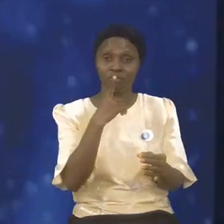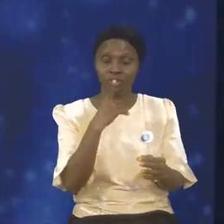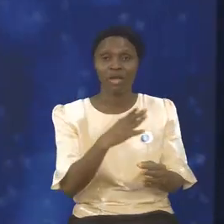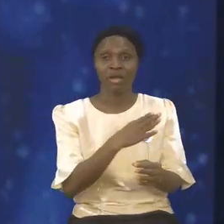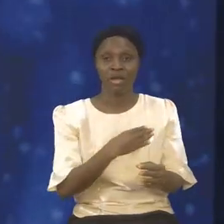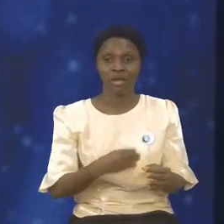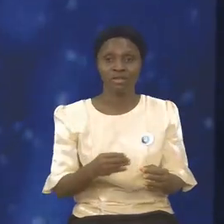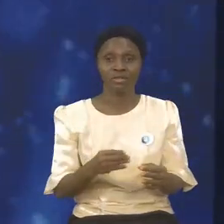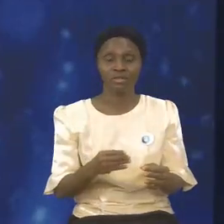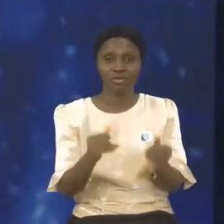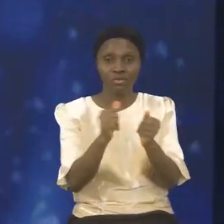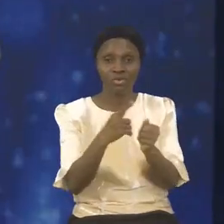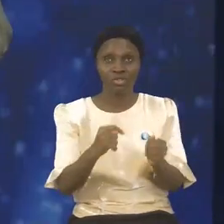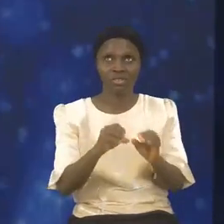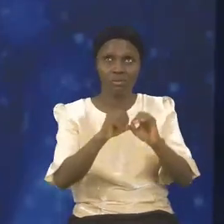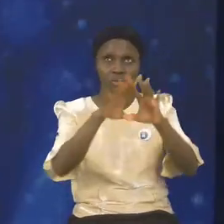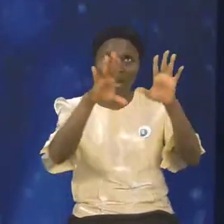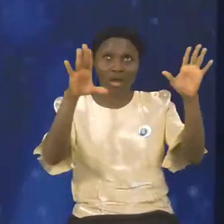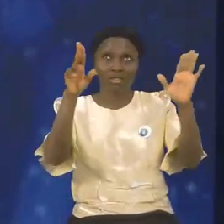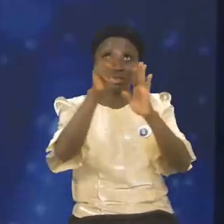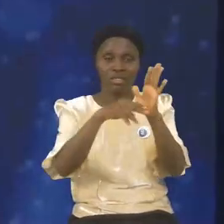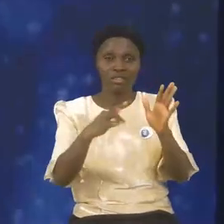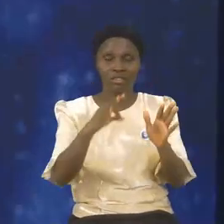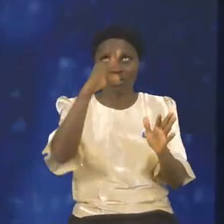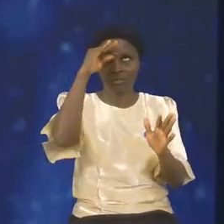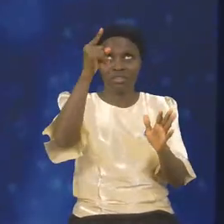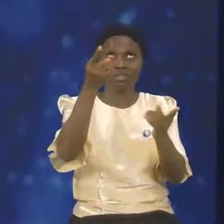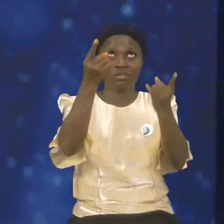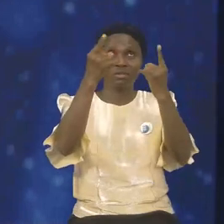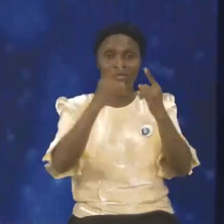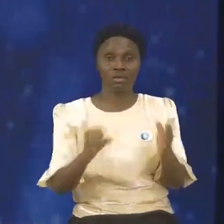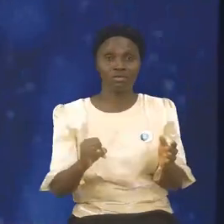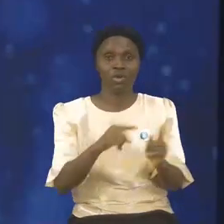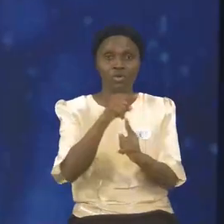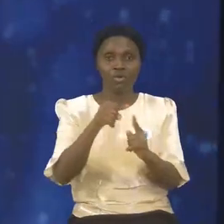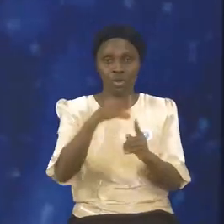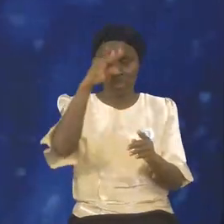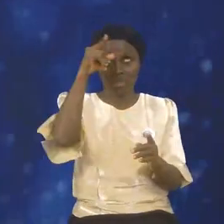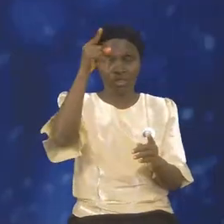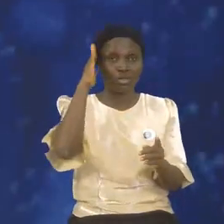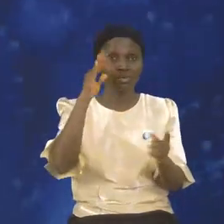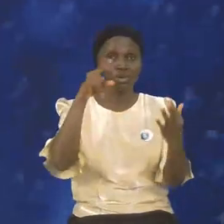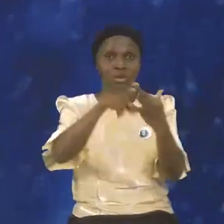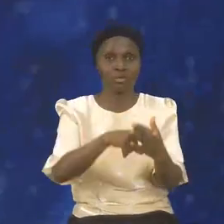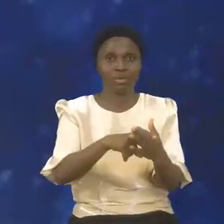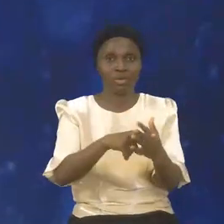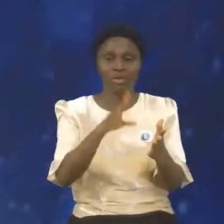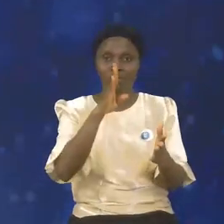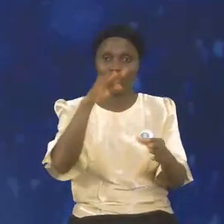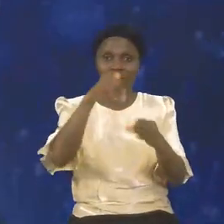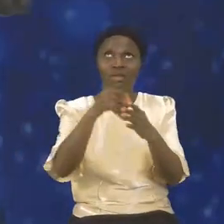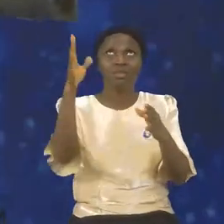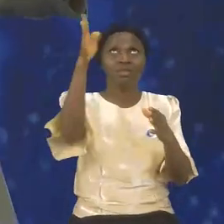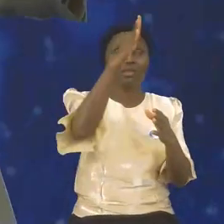sa bouche et qu'il anéantira par l'éclat de son évènement il va le détruire